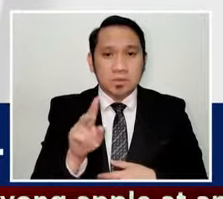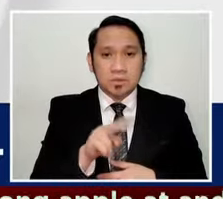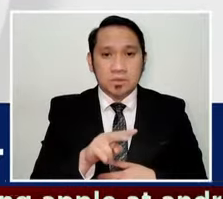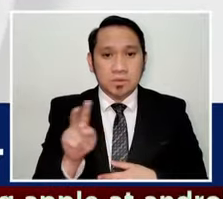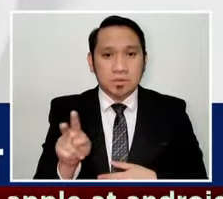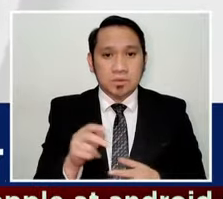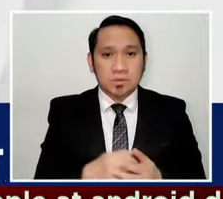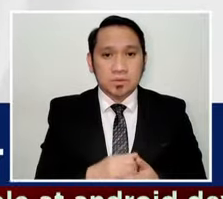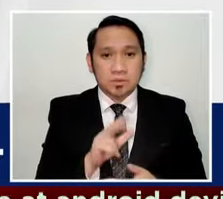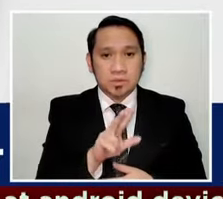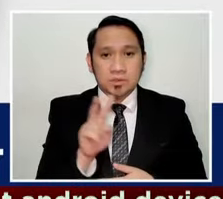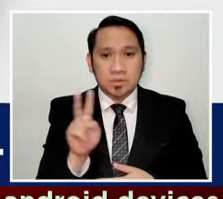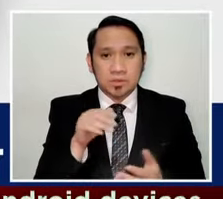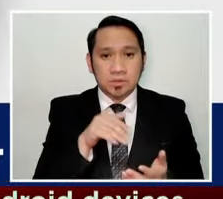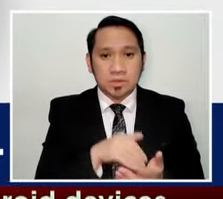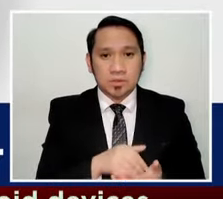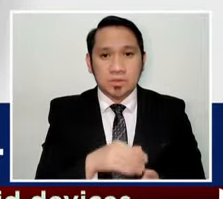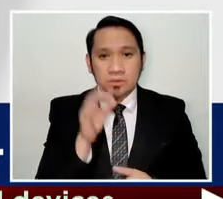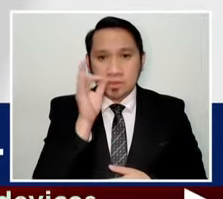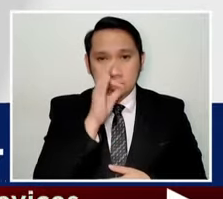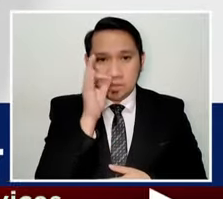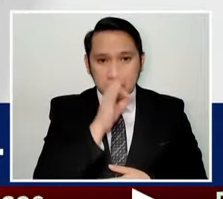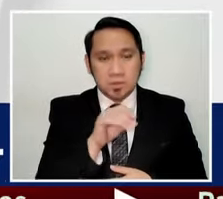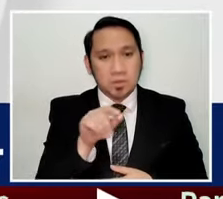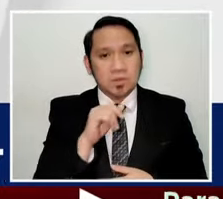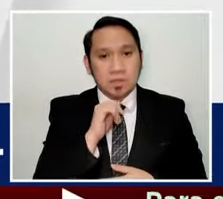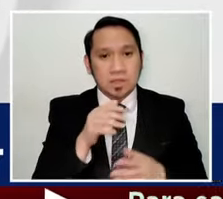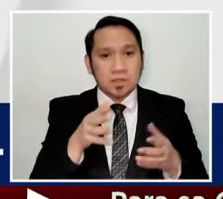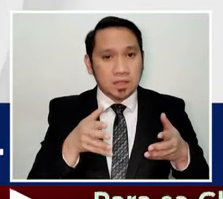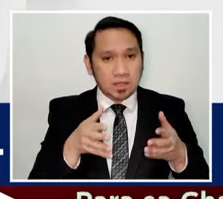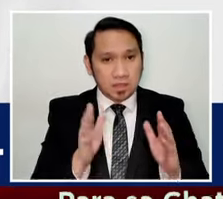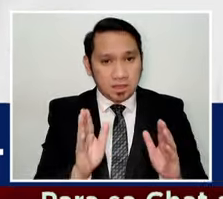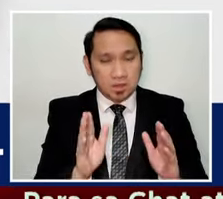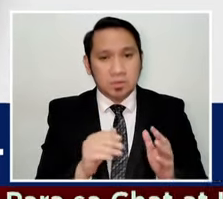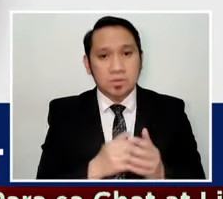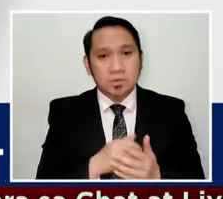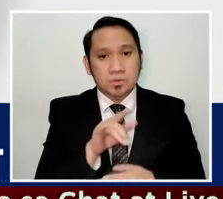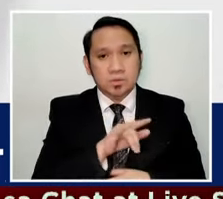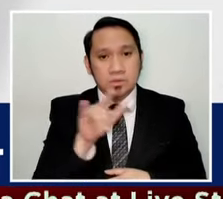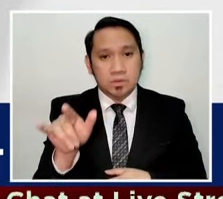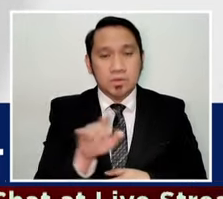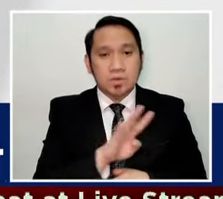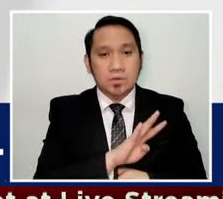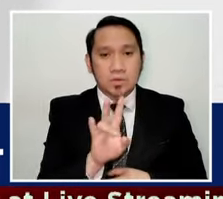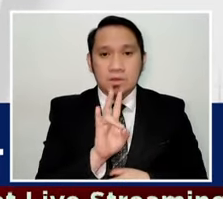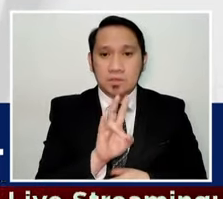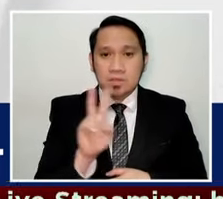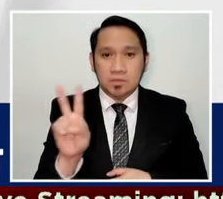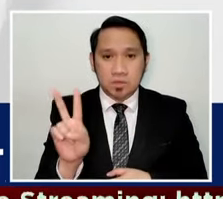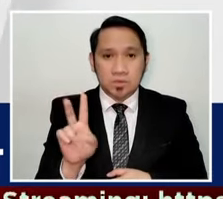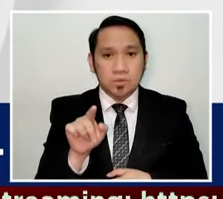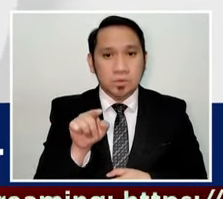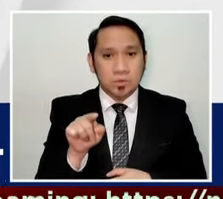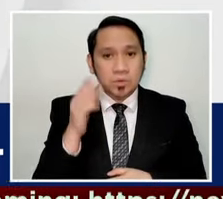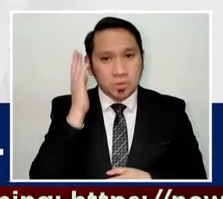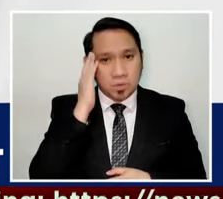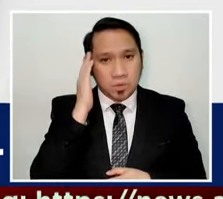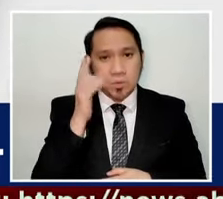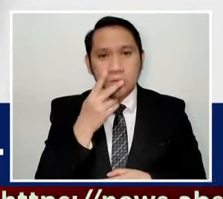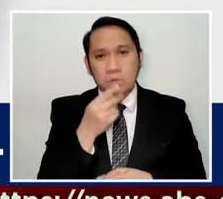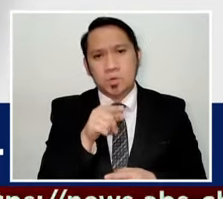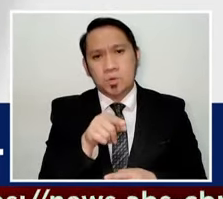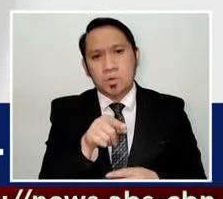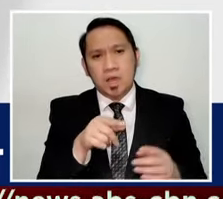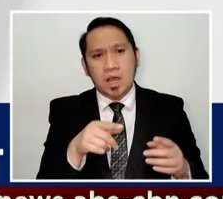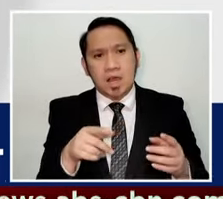higit 32,000 na Pilipino ang hindi pinayagang umalis ng immigration. 472 rito ay napagalamang biktima ng human